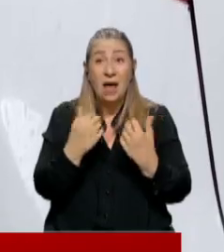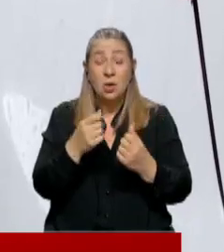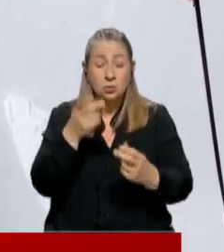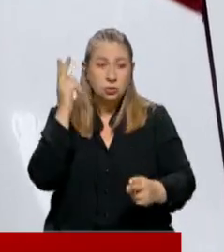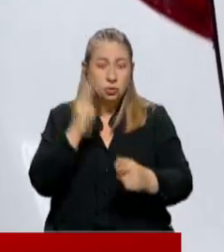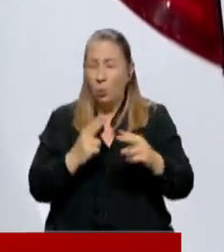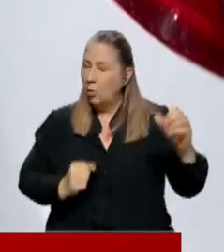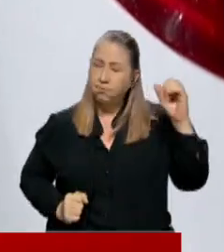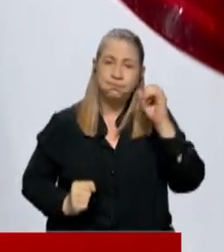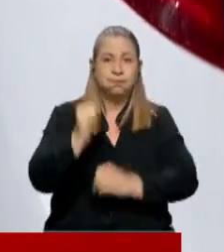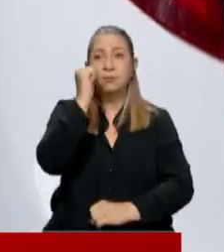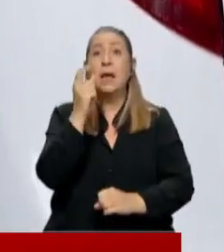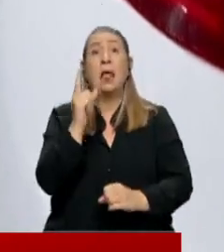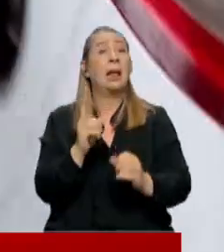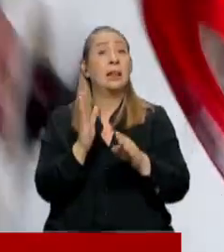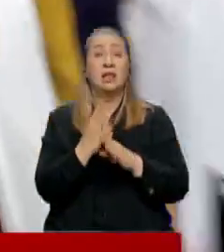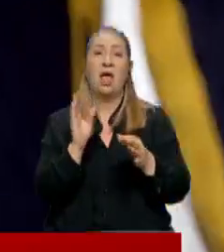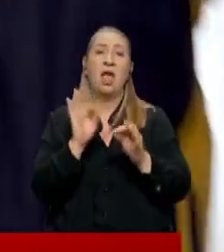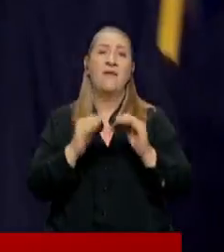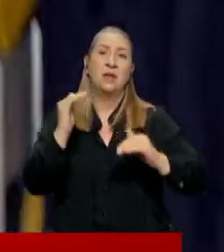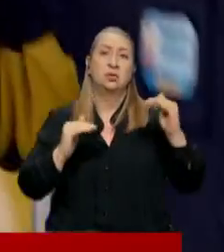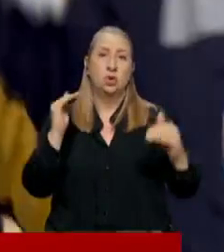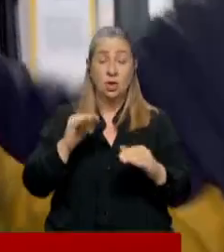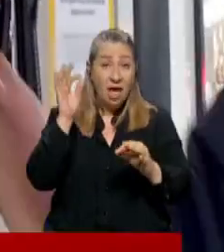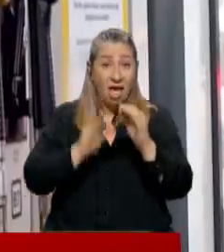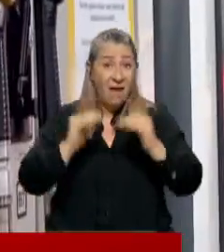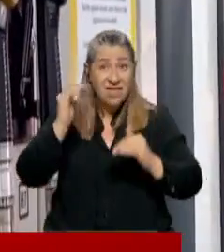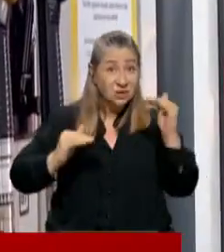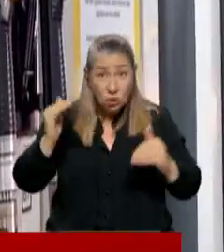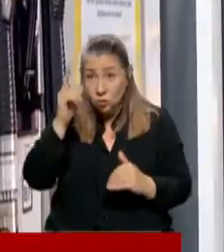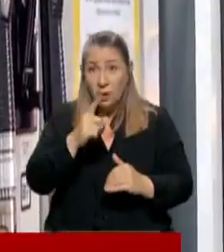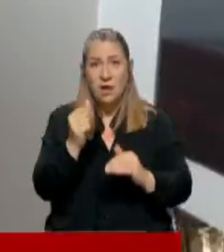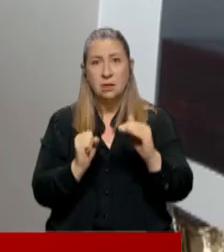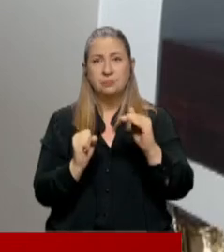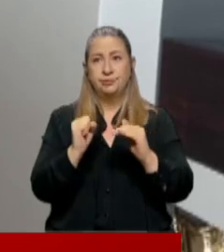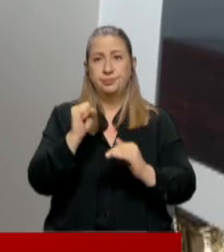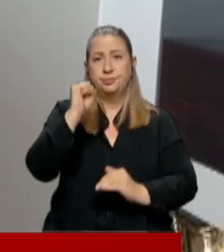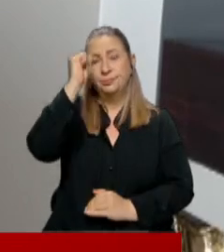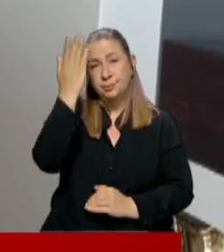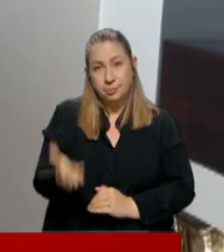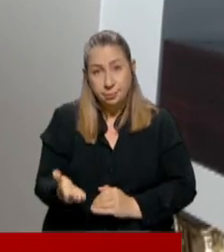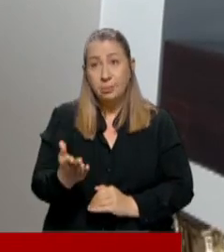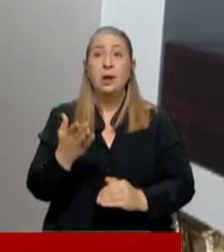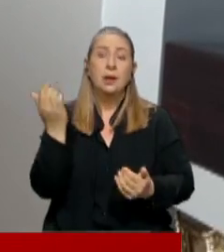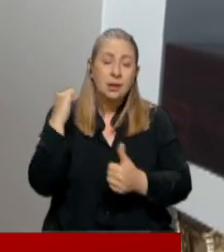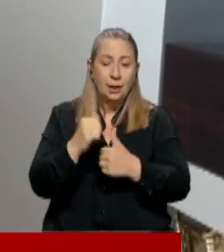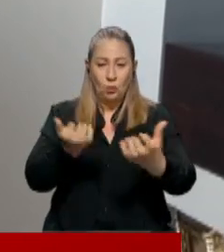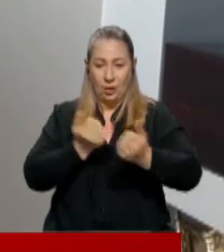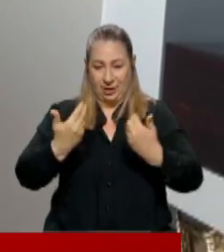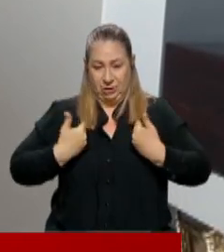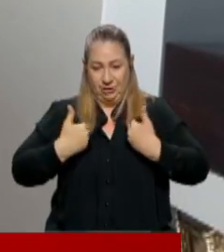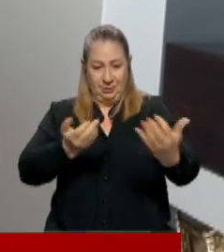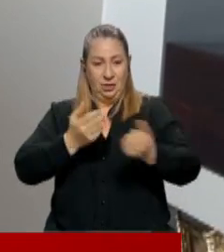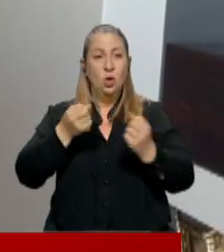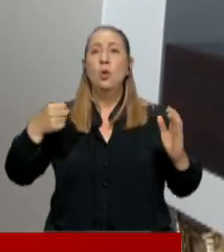kadar çok artmasının birinci nedeni enflasyon. Enflasyon nedeniyle fiyatlar yükseldi. Yine tüketiciler